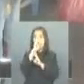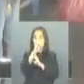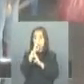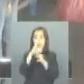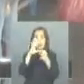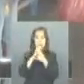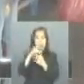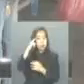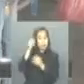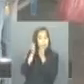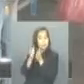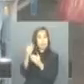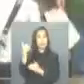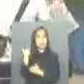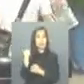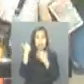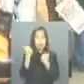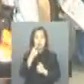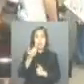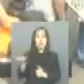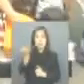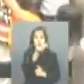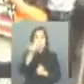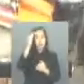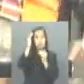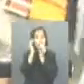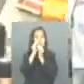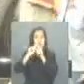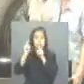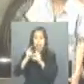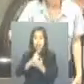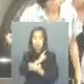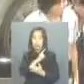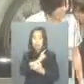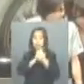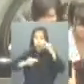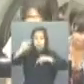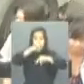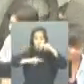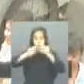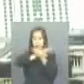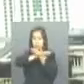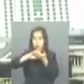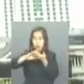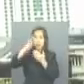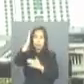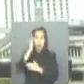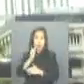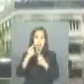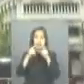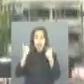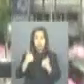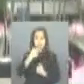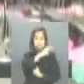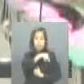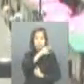ได้พร้อมกับเรียกร้องให้เพิ่มกำลังเจ้าหน้าที่ตำรวจในการดูแลรักษาความสงบเรียบร้อยวันพรุ่งนี้หลังในแพทย์เวงอ้างว่